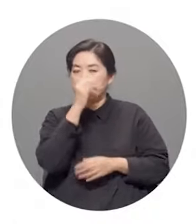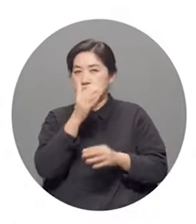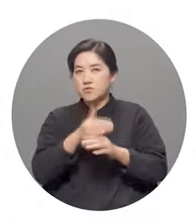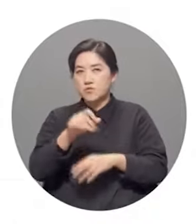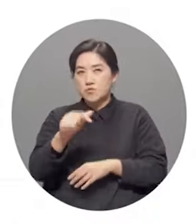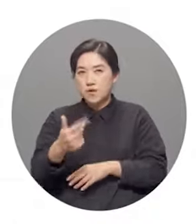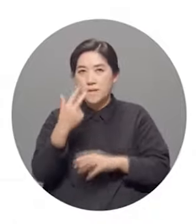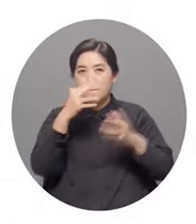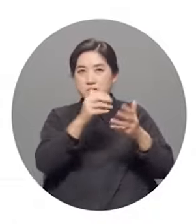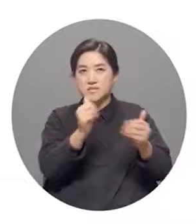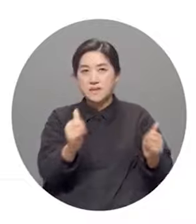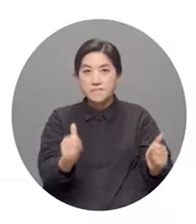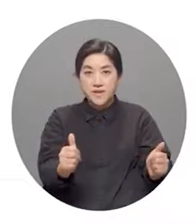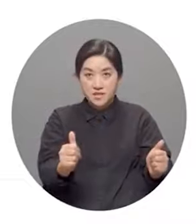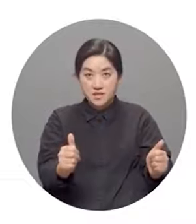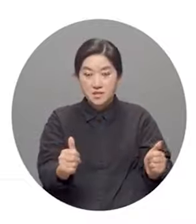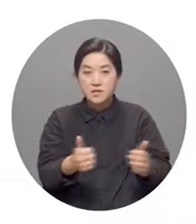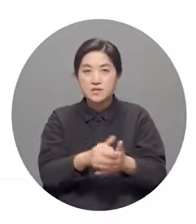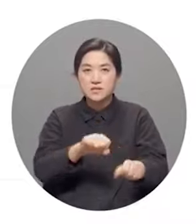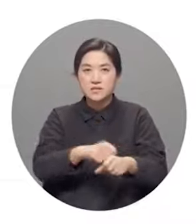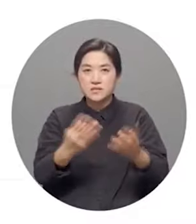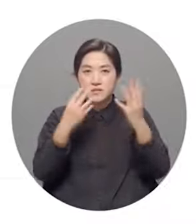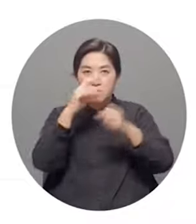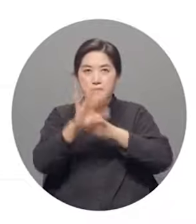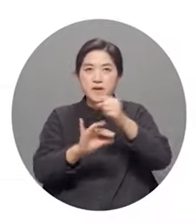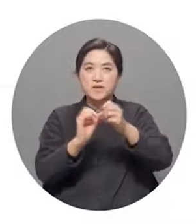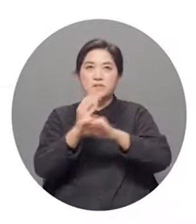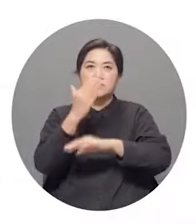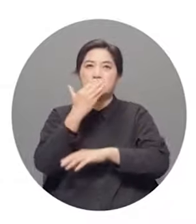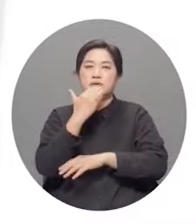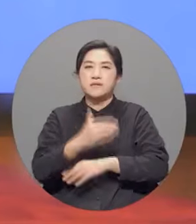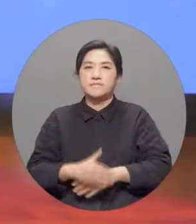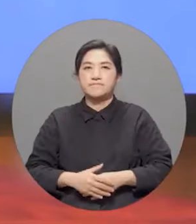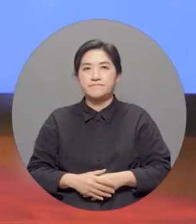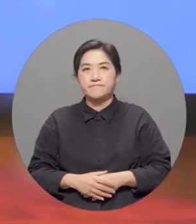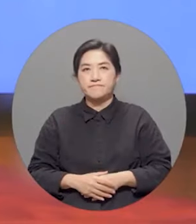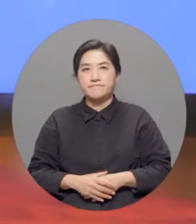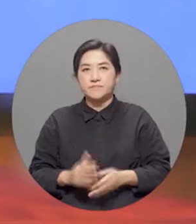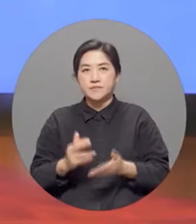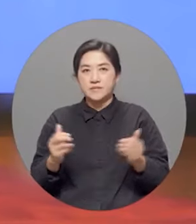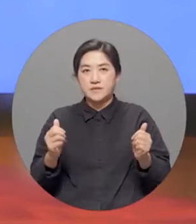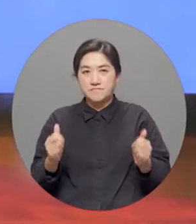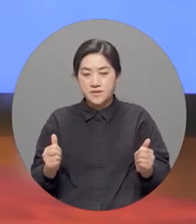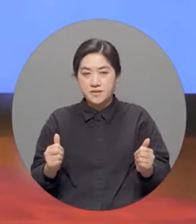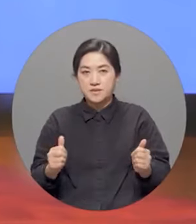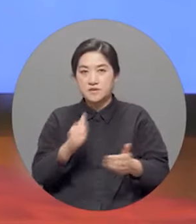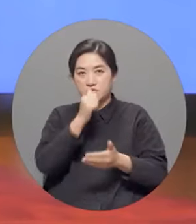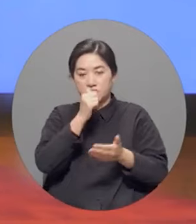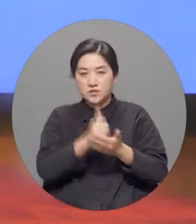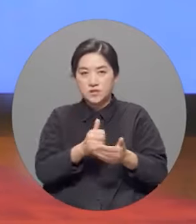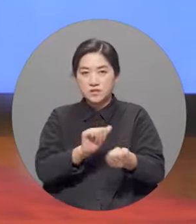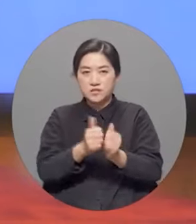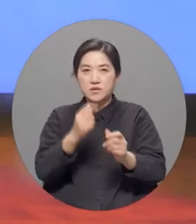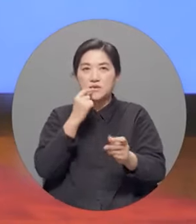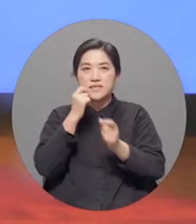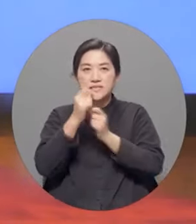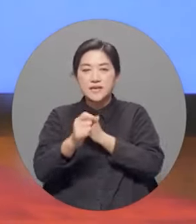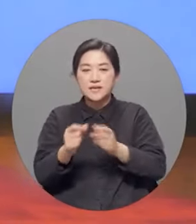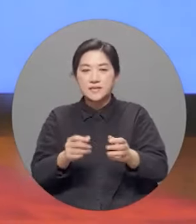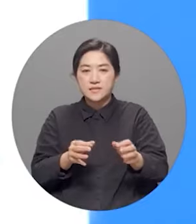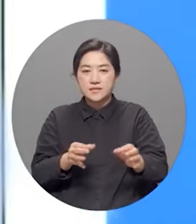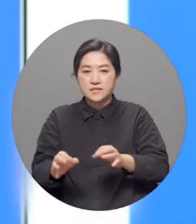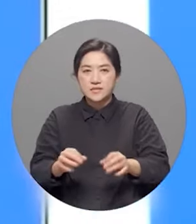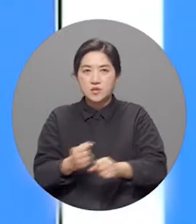씨가 미국에서 재판을 받는다면 징역 100년 이상도 받을 수 있습니다. 재판에 넘겨진 혐의는 증권 사기와 시장 조종 음모